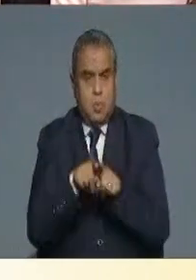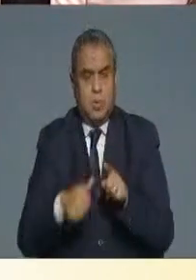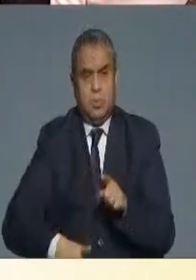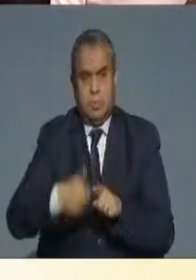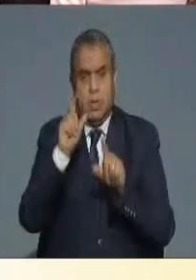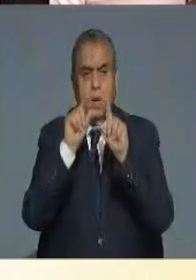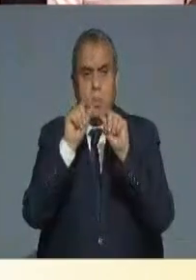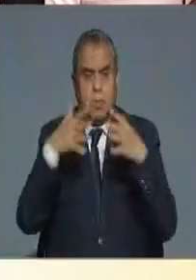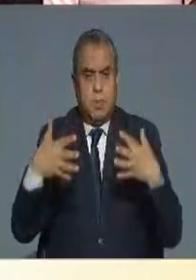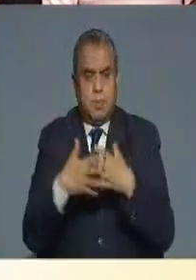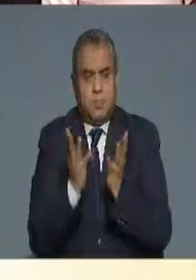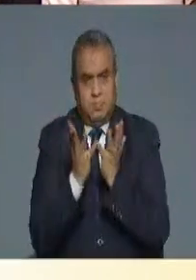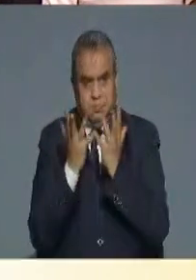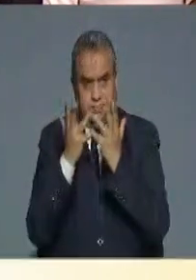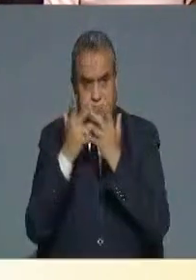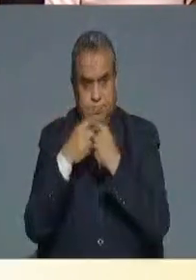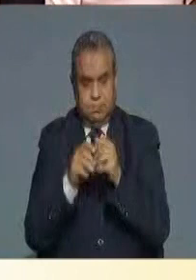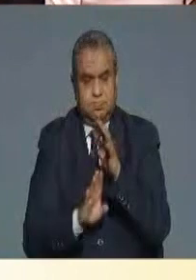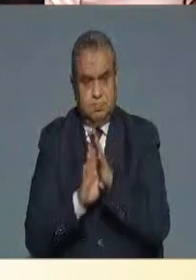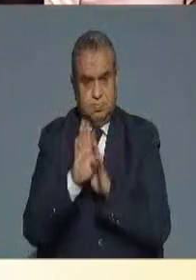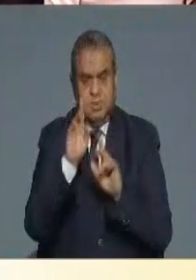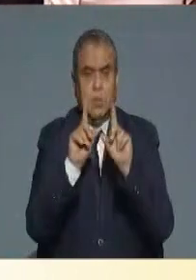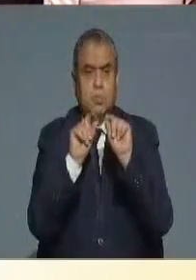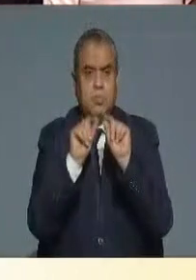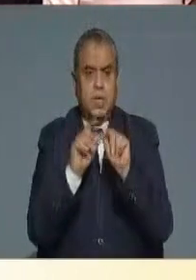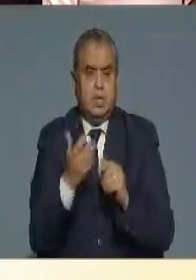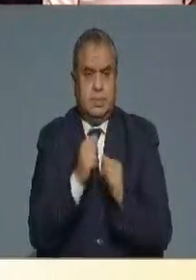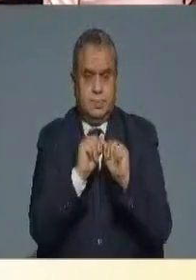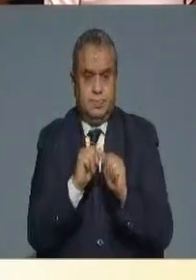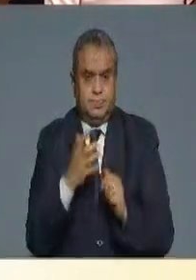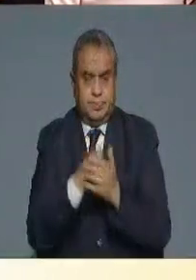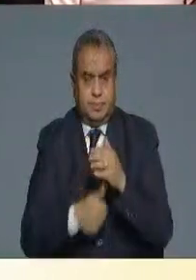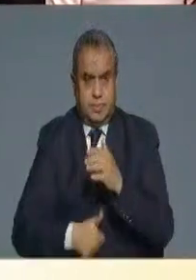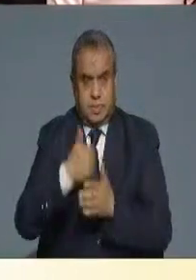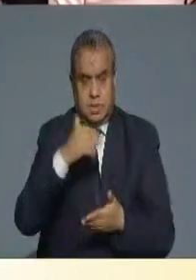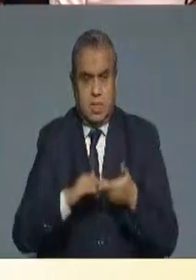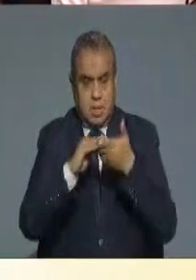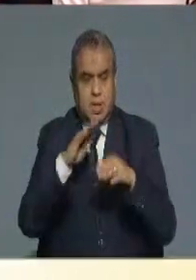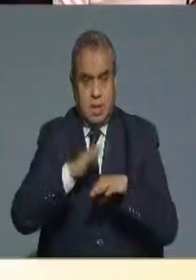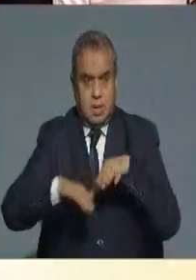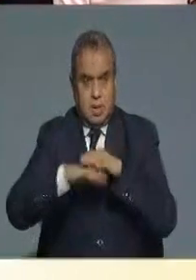مع جهود الحكومة في نموذج وطني متكامل ومشرف